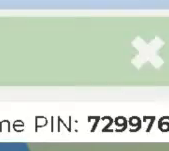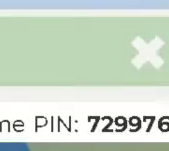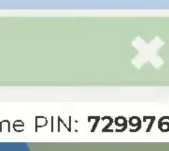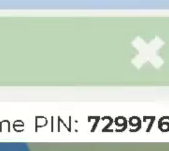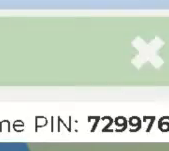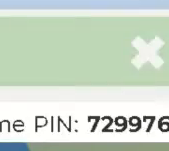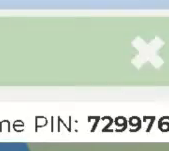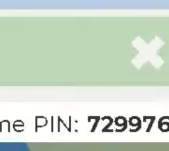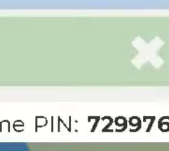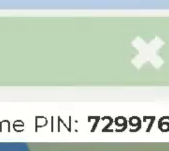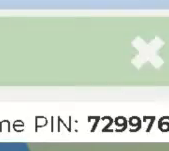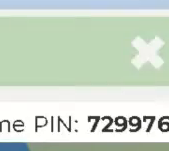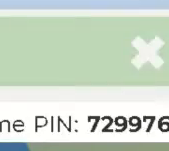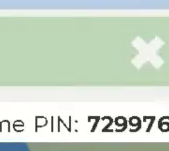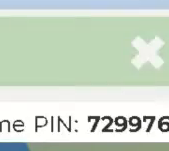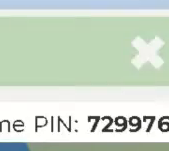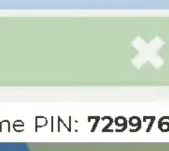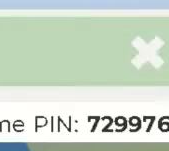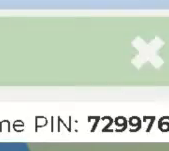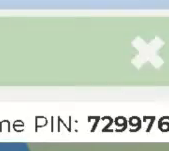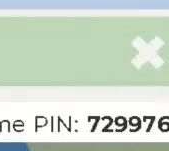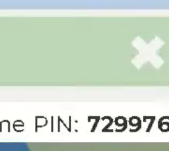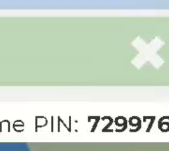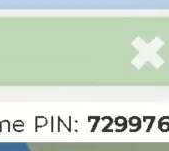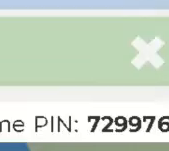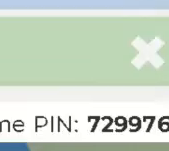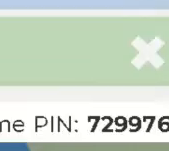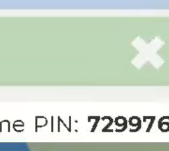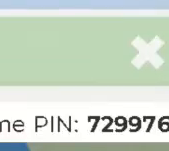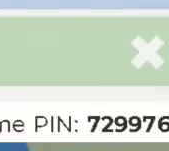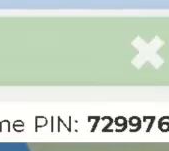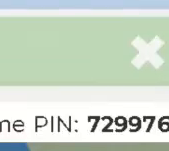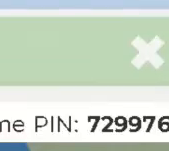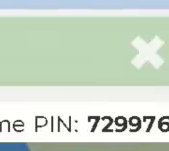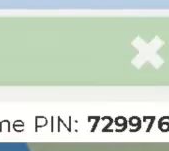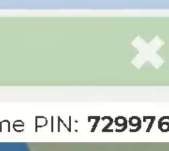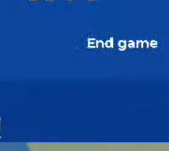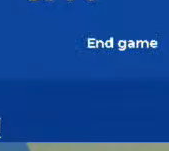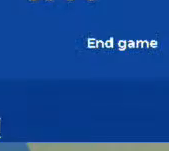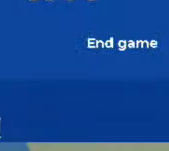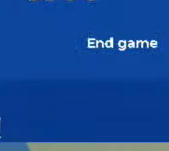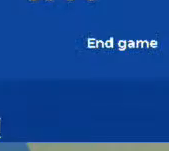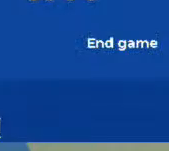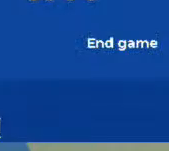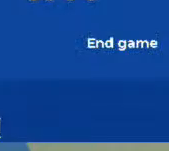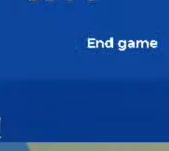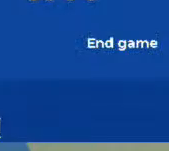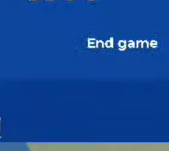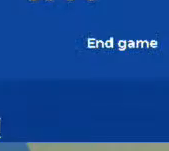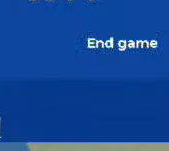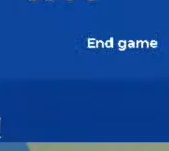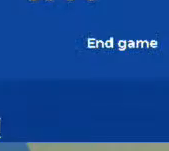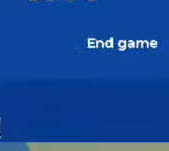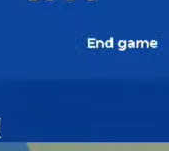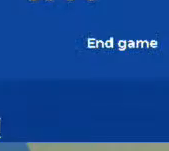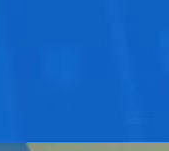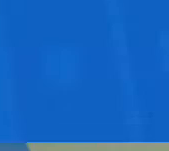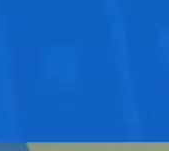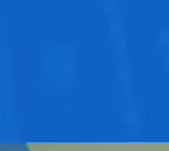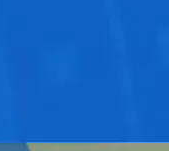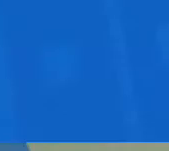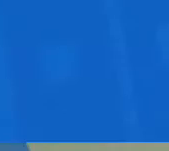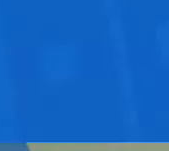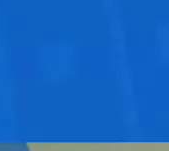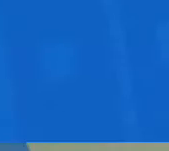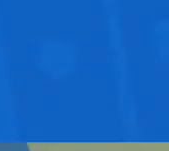kita lihat jawabannya Oke negara maju pada 2045 kita lihat 88 orang menjawab